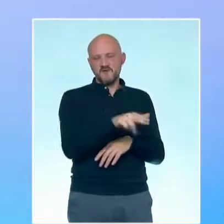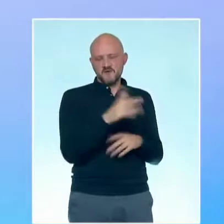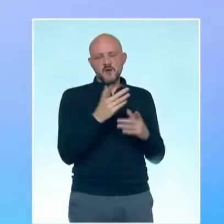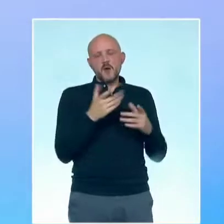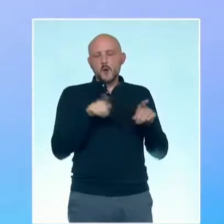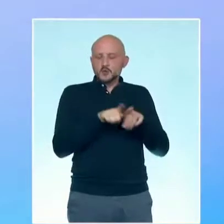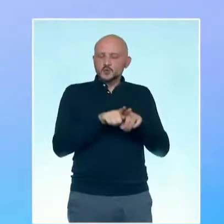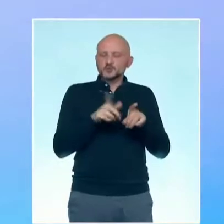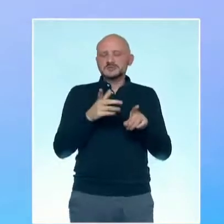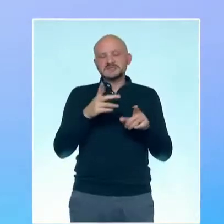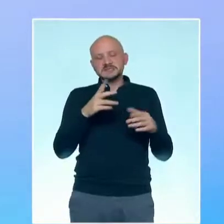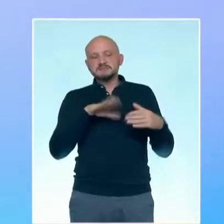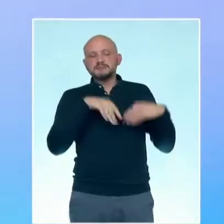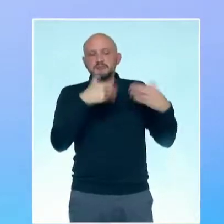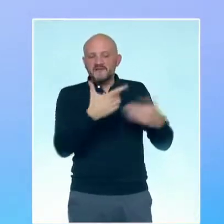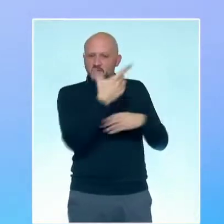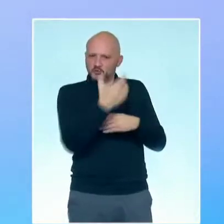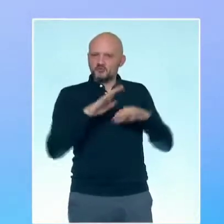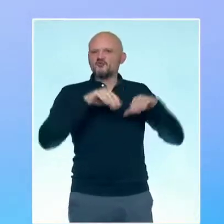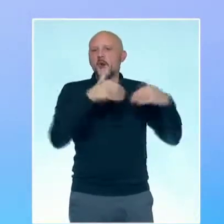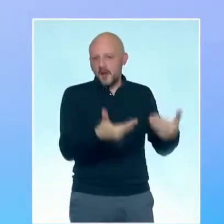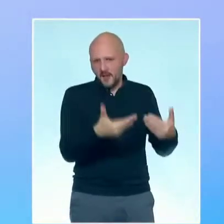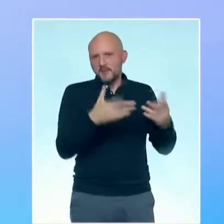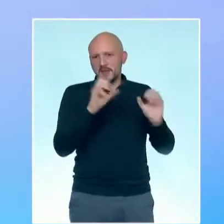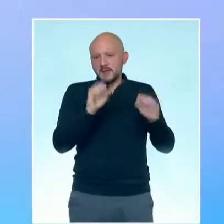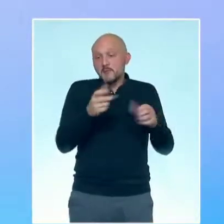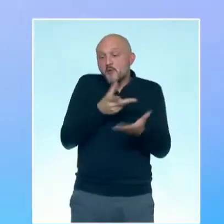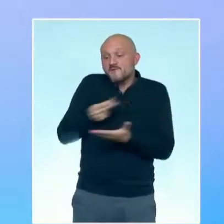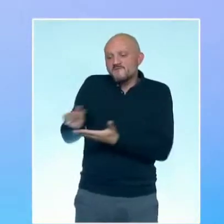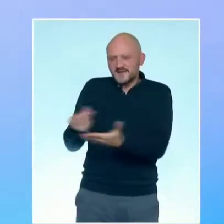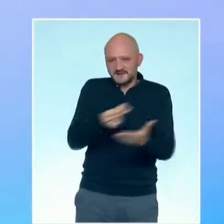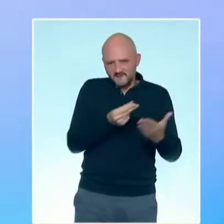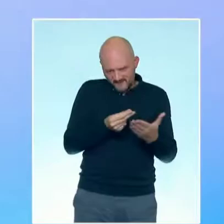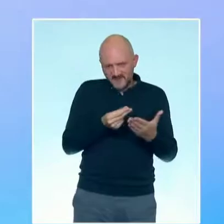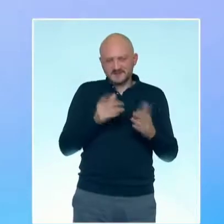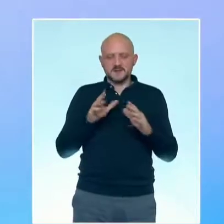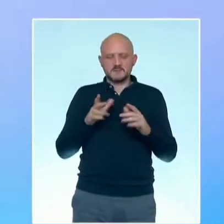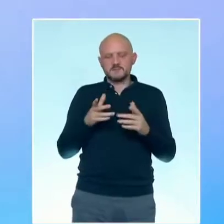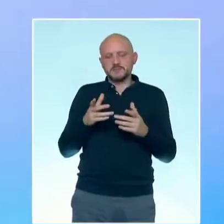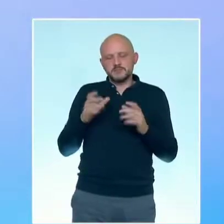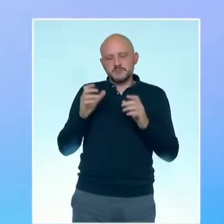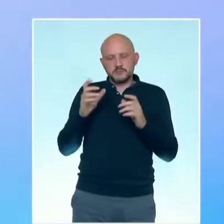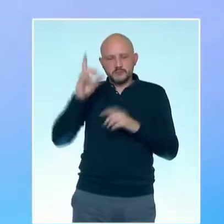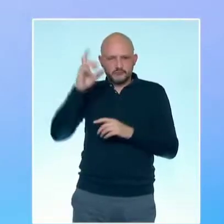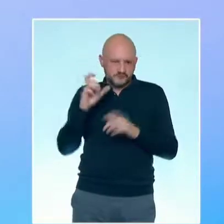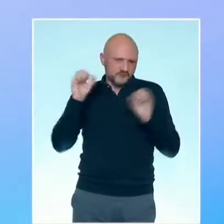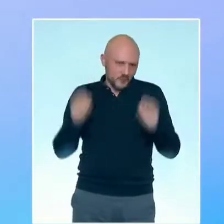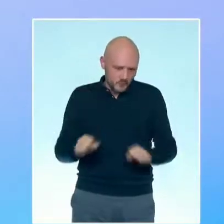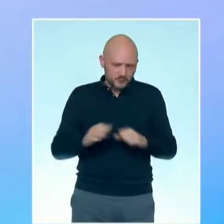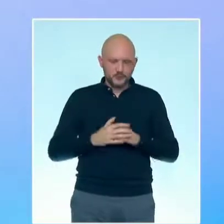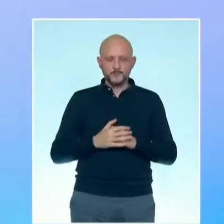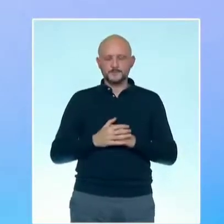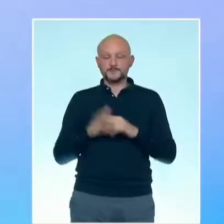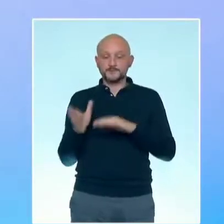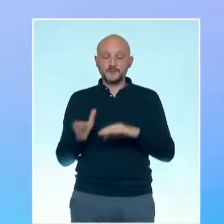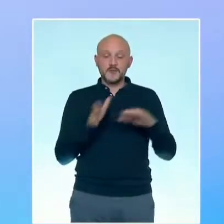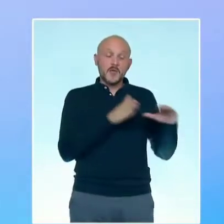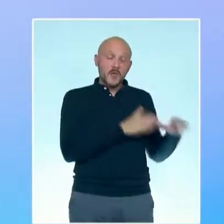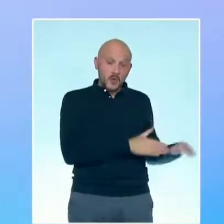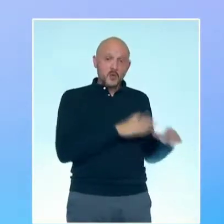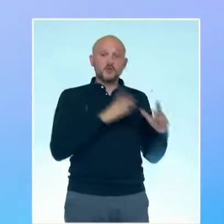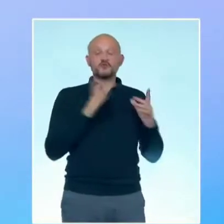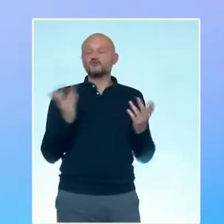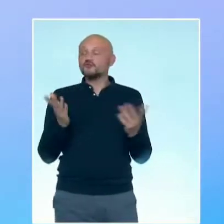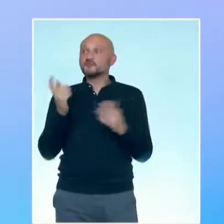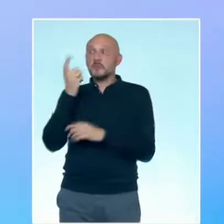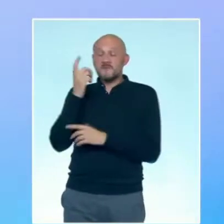commencer une dilution faite pour les enfants. Alors tous les enfants qui se sont fait vacciner ailleurs, là, parce que les parents le voulaient. Et sous réserve. C'était une dilution faite pour les enfants aussi.